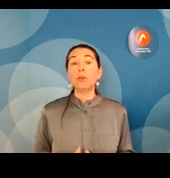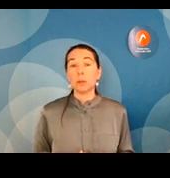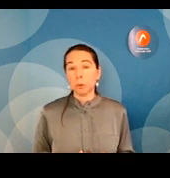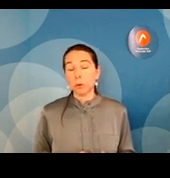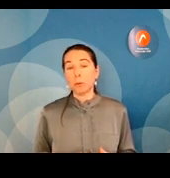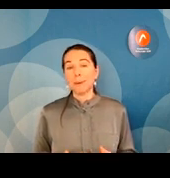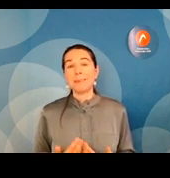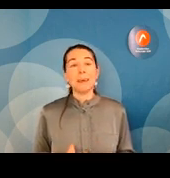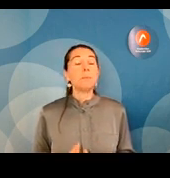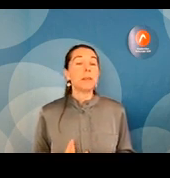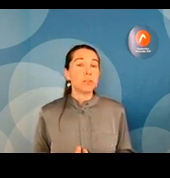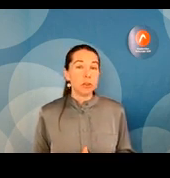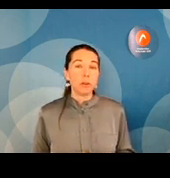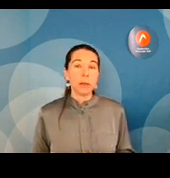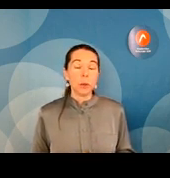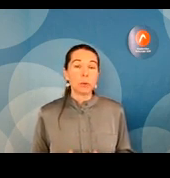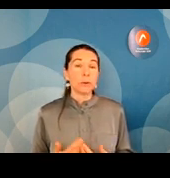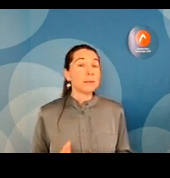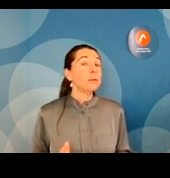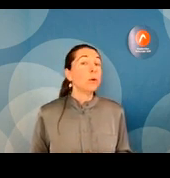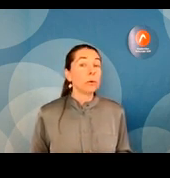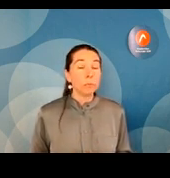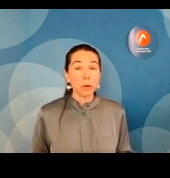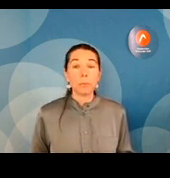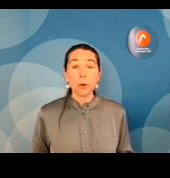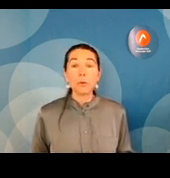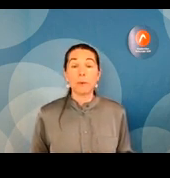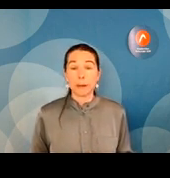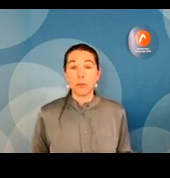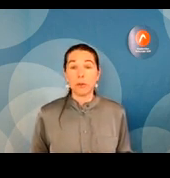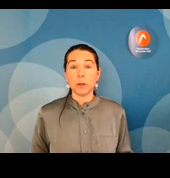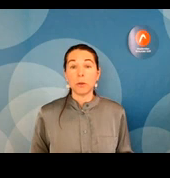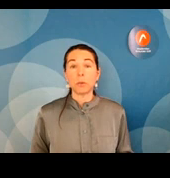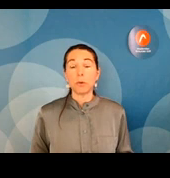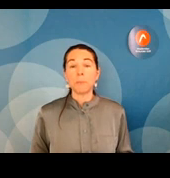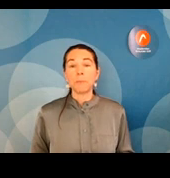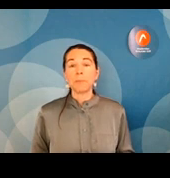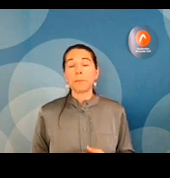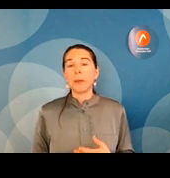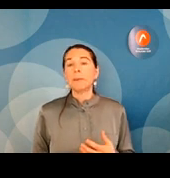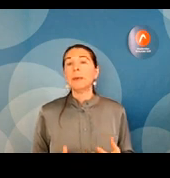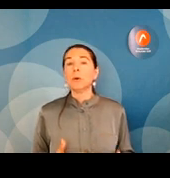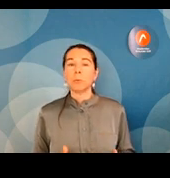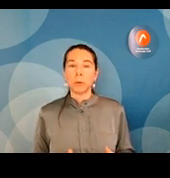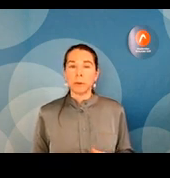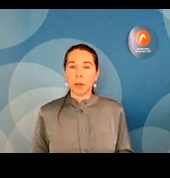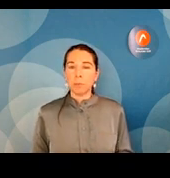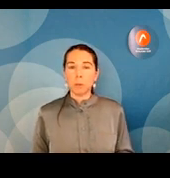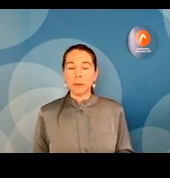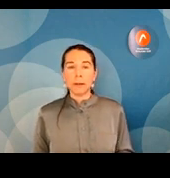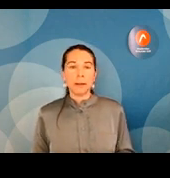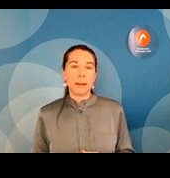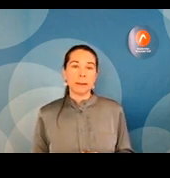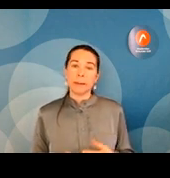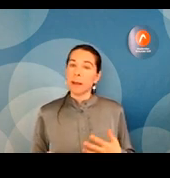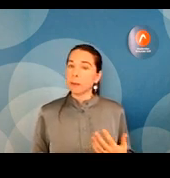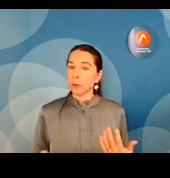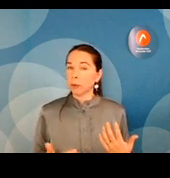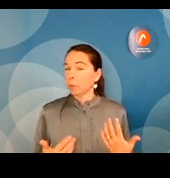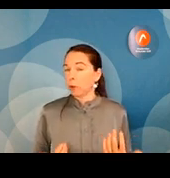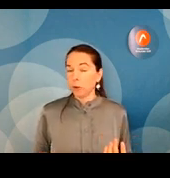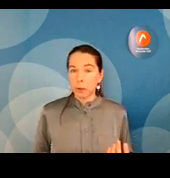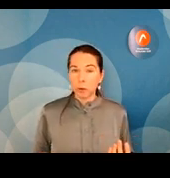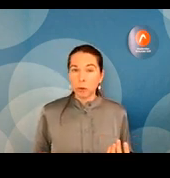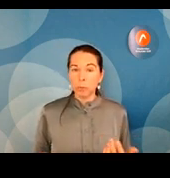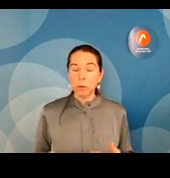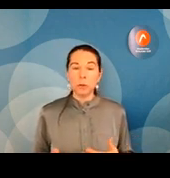som bryter mot normer, den blir synliggjort och dess normbrott blir också väldigt synliggjort. Det normbrottet kan ju både leda till allt